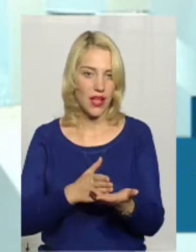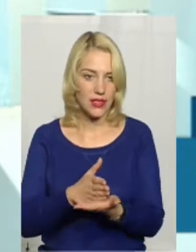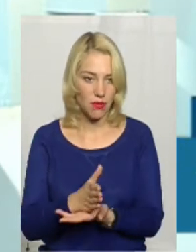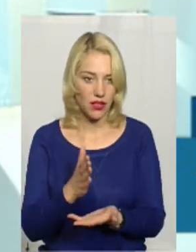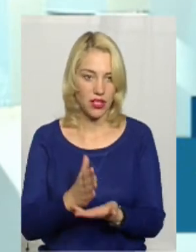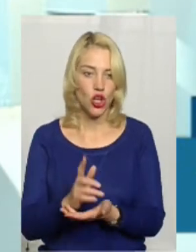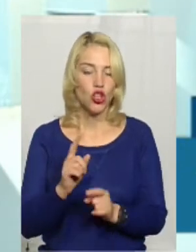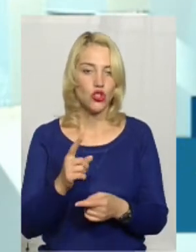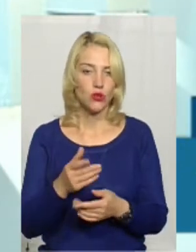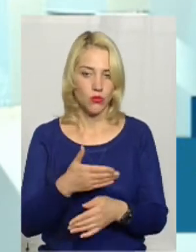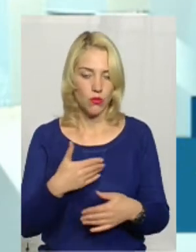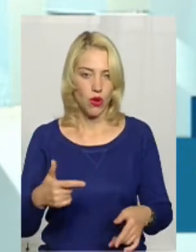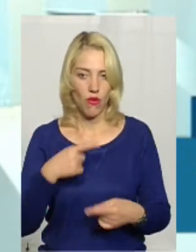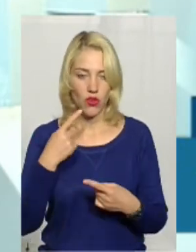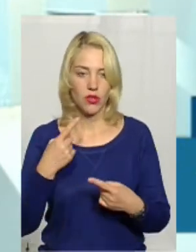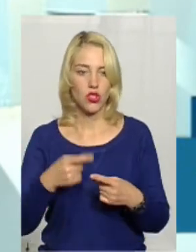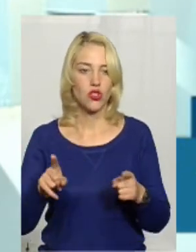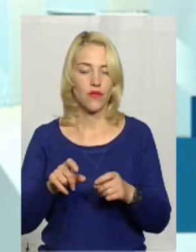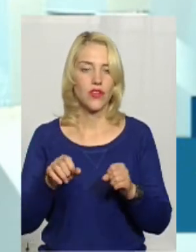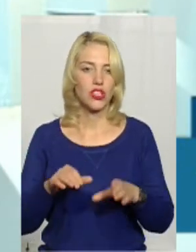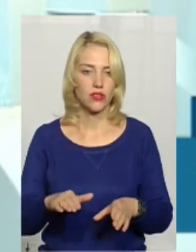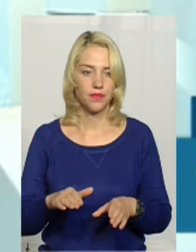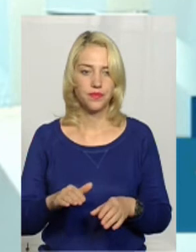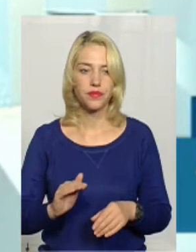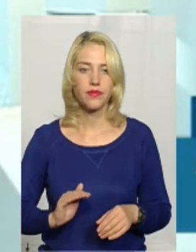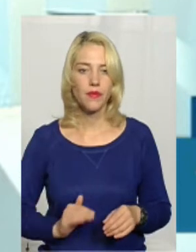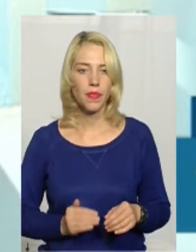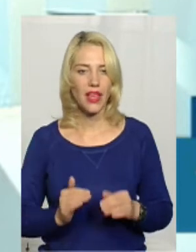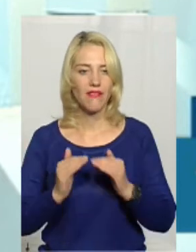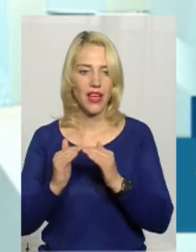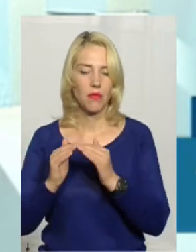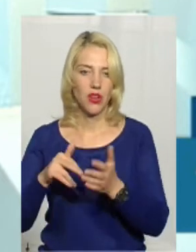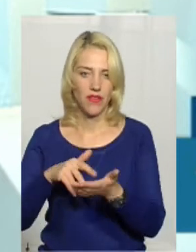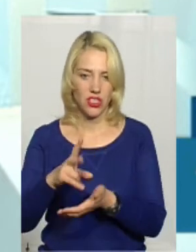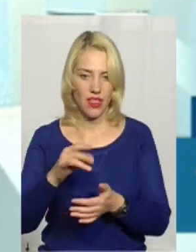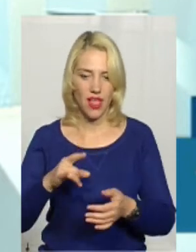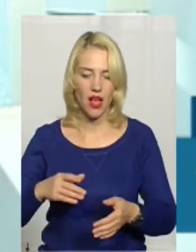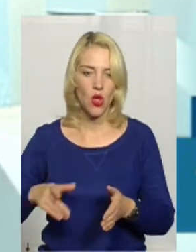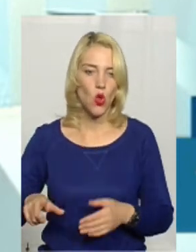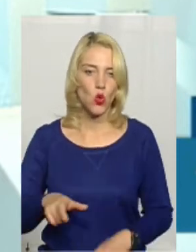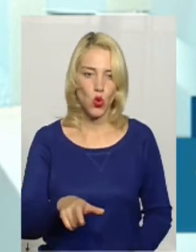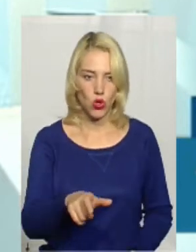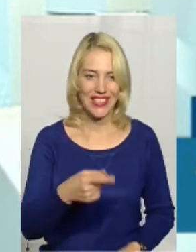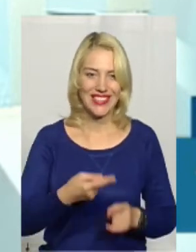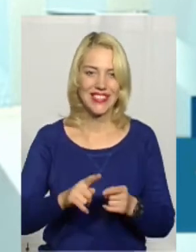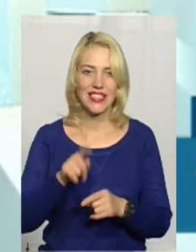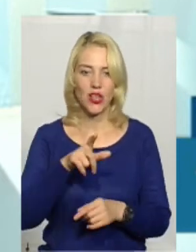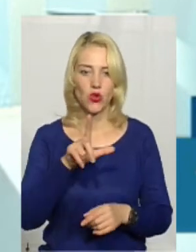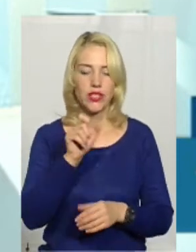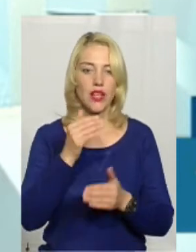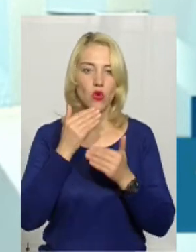Чому от сьогодні ми виходимо, в основному були вийшли те фермери сьогодні на дороги. Ці люди за